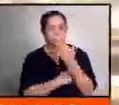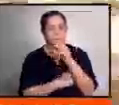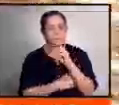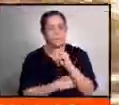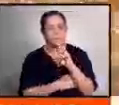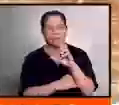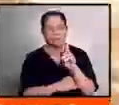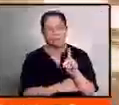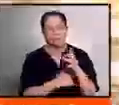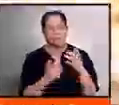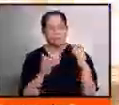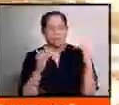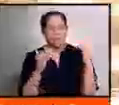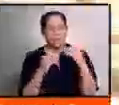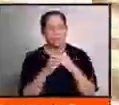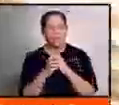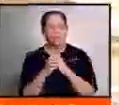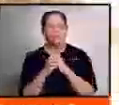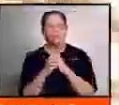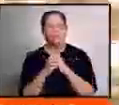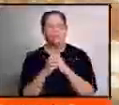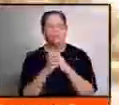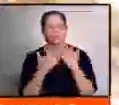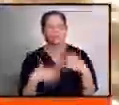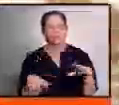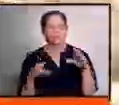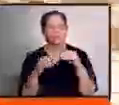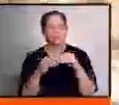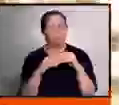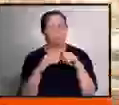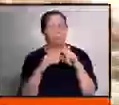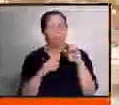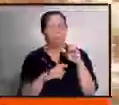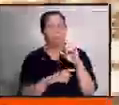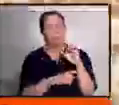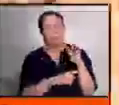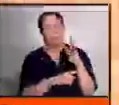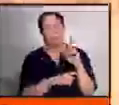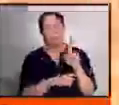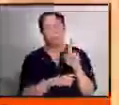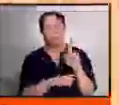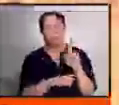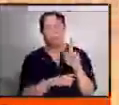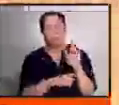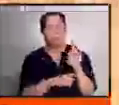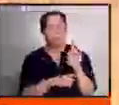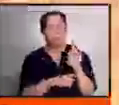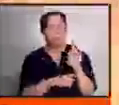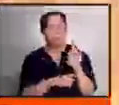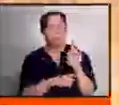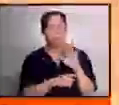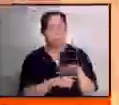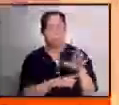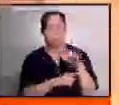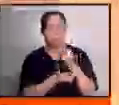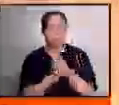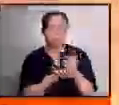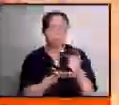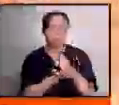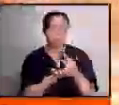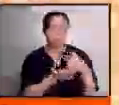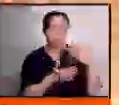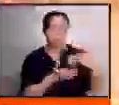MLD. So we hope to wrap it up to 150, 170 in a week or so.